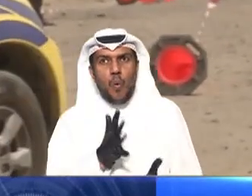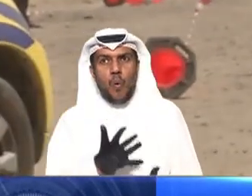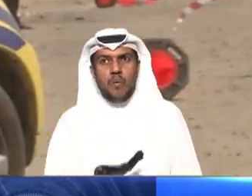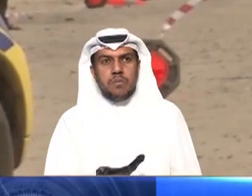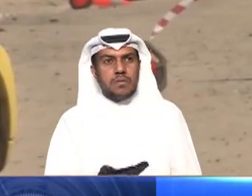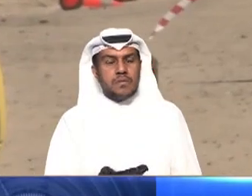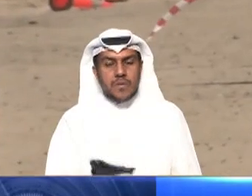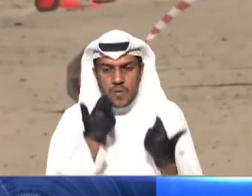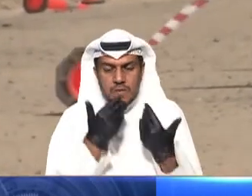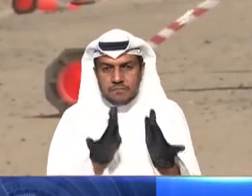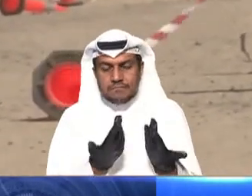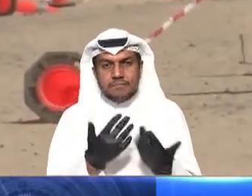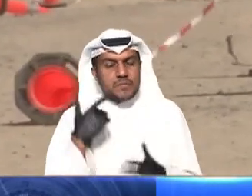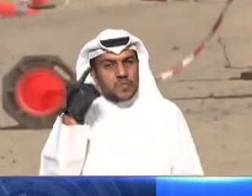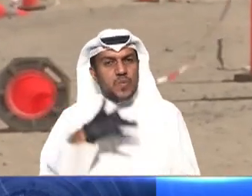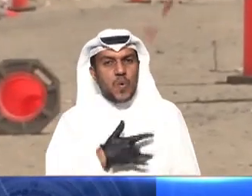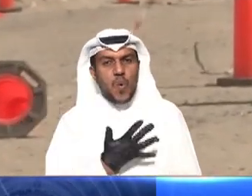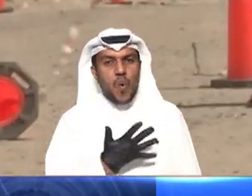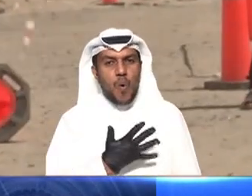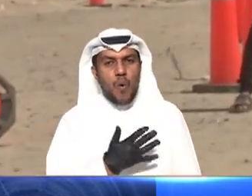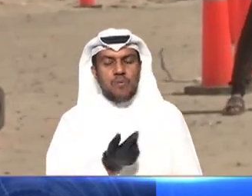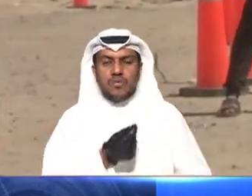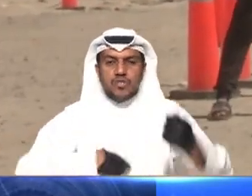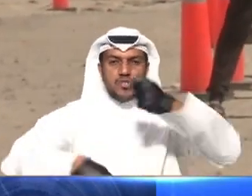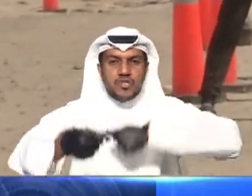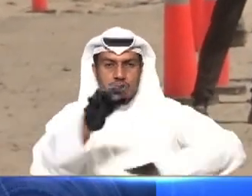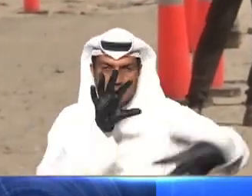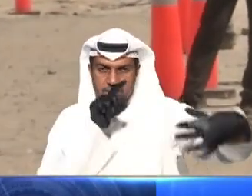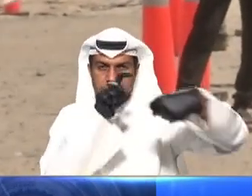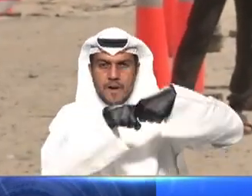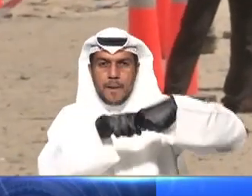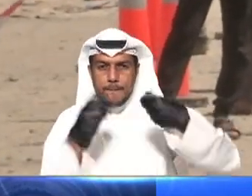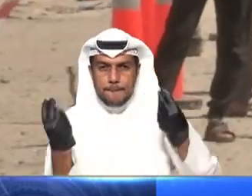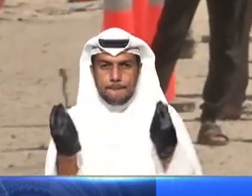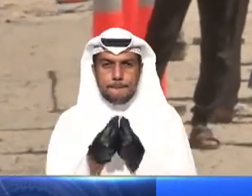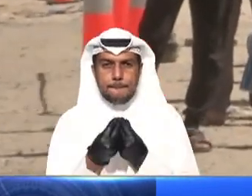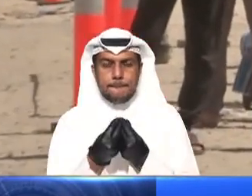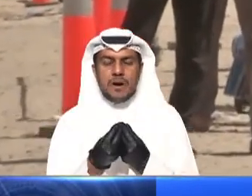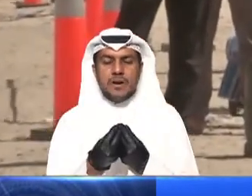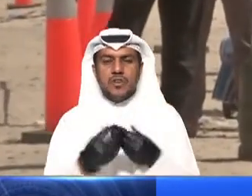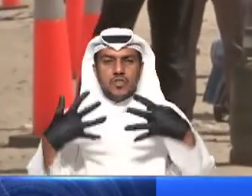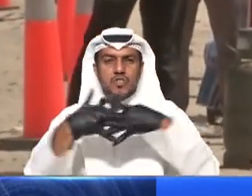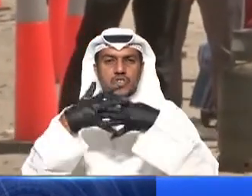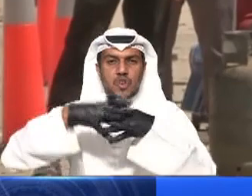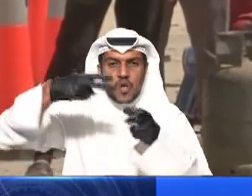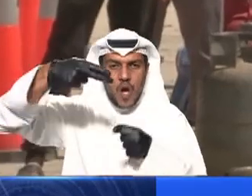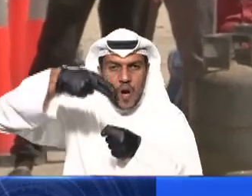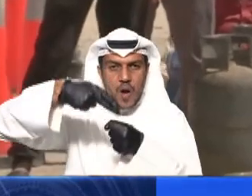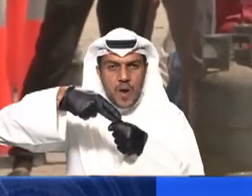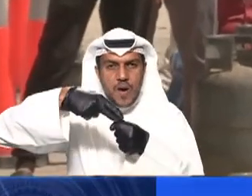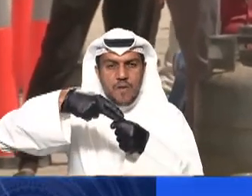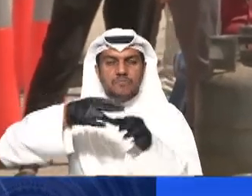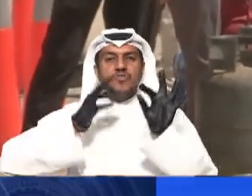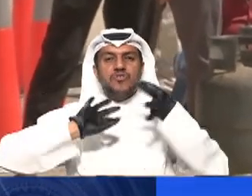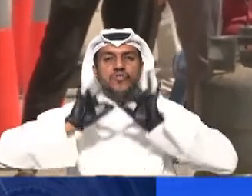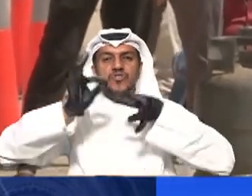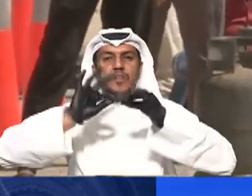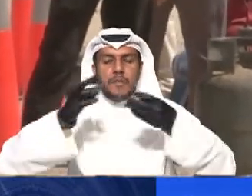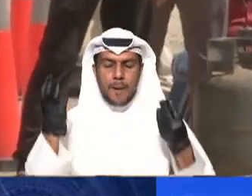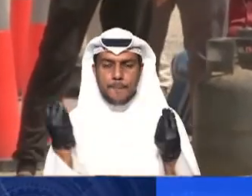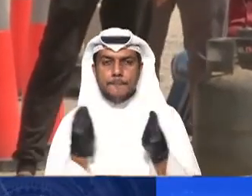وكذي، وبتعاون مع وزارة التجارة طبعا وشركة الناقلات وجمعية الفنطاس إخوان الجمعية